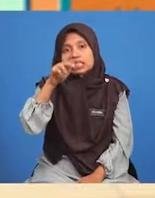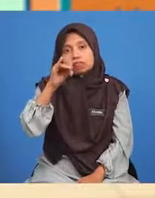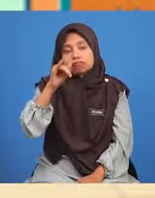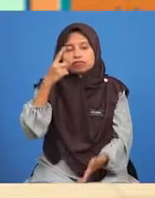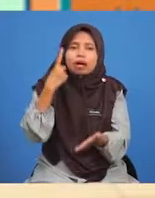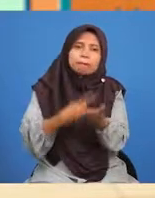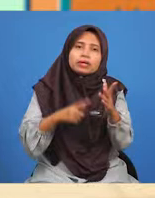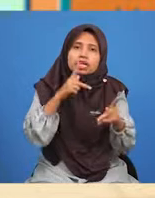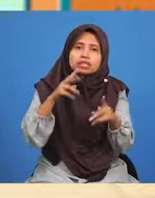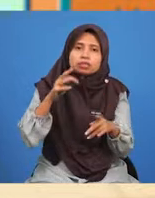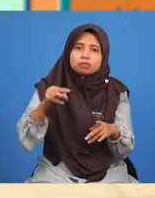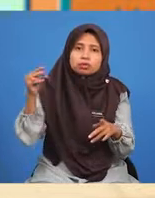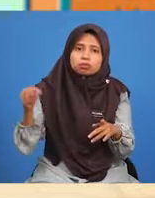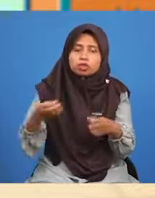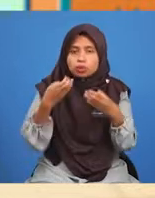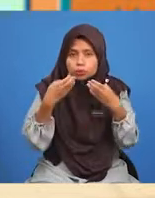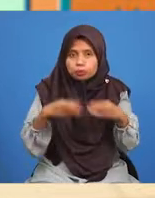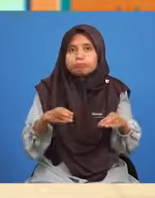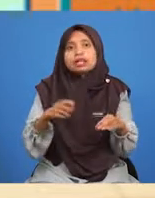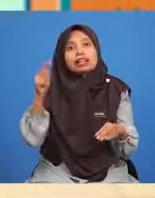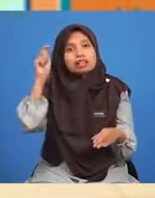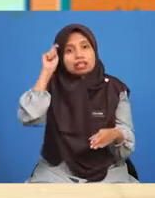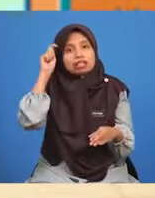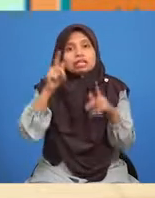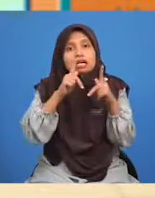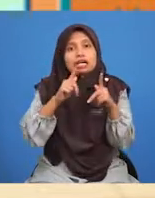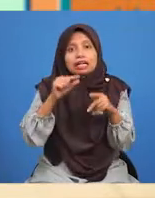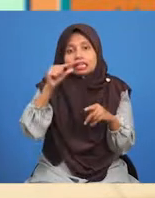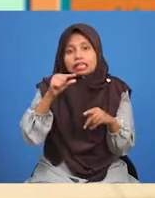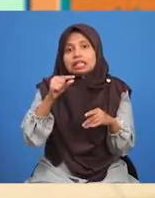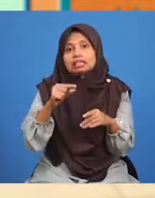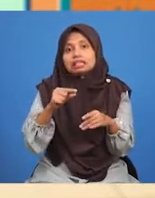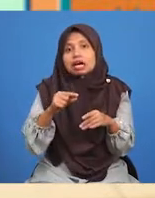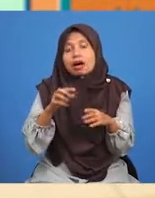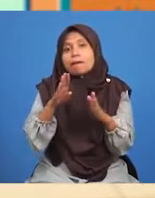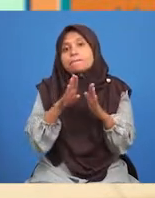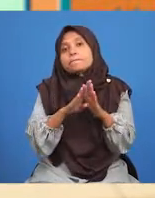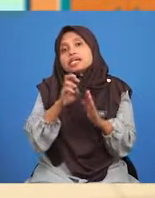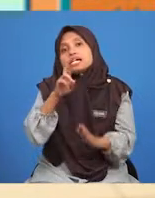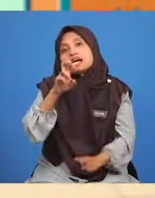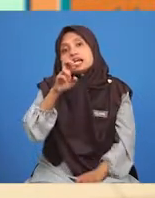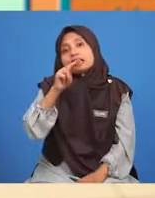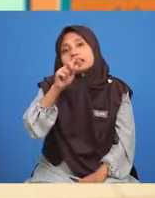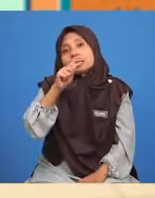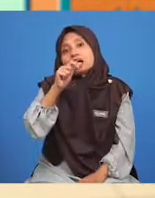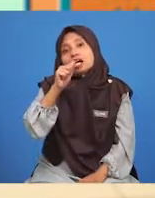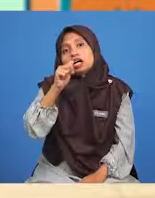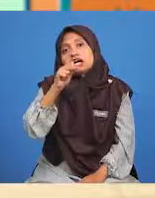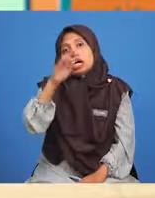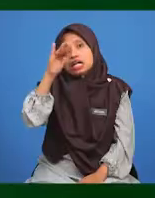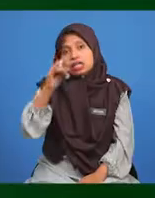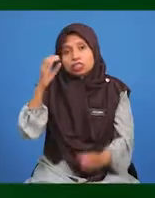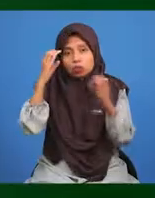Apa kata murid-murid cuba teka kata ganda berentak bagi perkataan yang akan cikgu berikan?